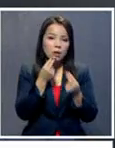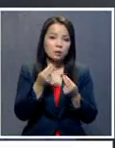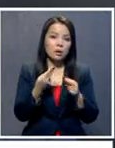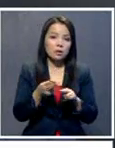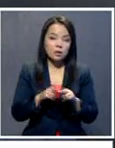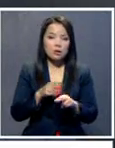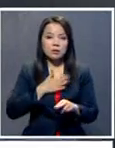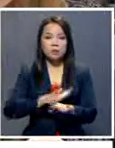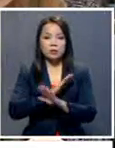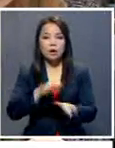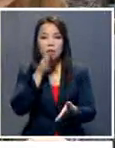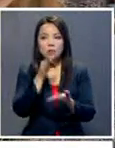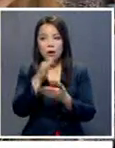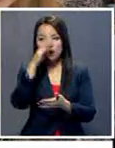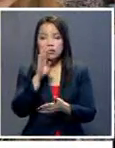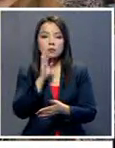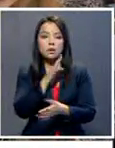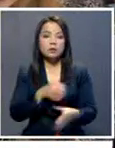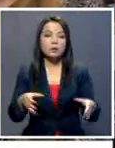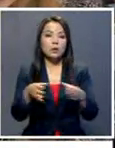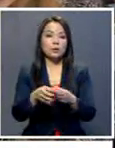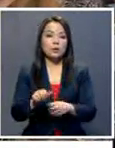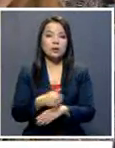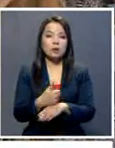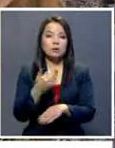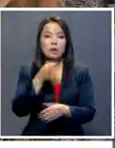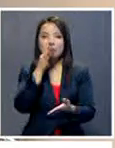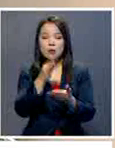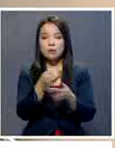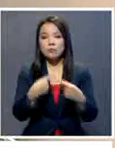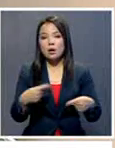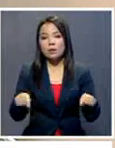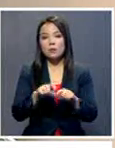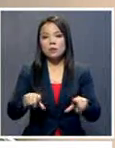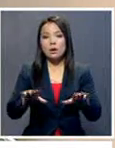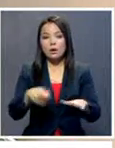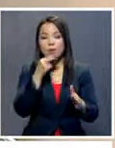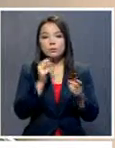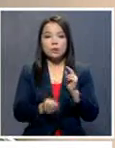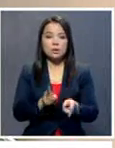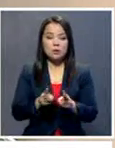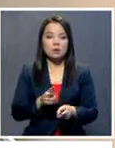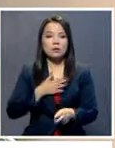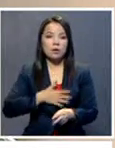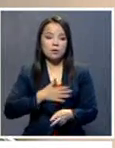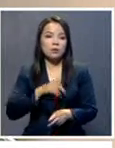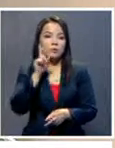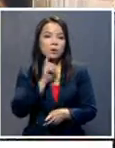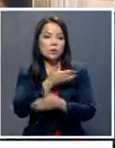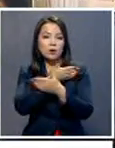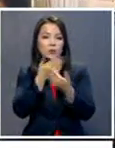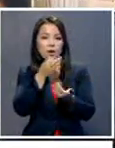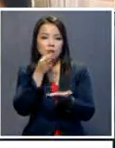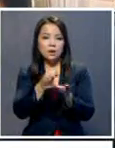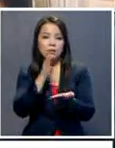тамақтарына разы емес. Ата-аналар қауымдастығы төрайымының айтуынша, кейбір мектептердің аспаздары тағамды дәмсіз дайындайды. Енді біреулері